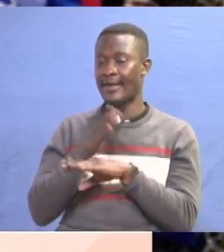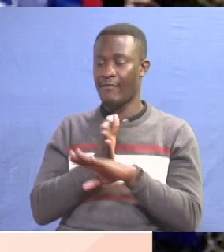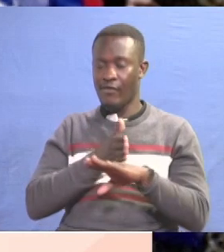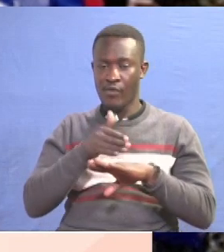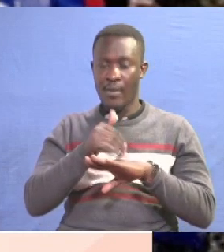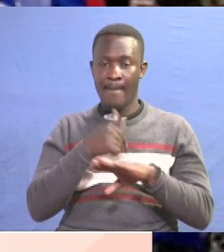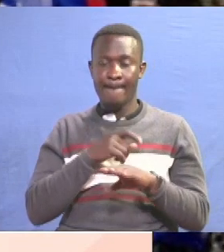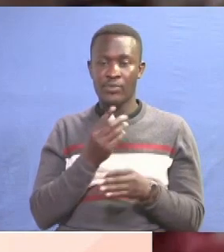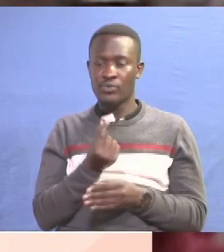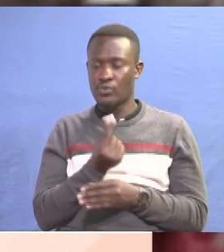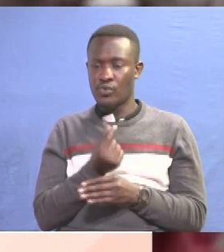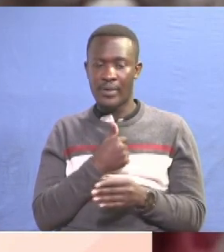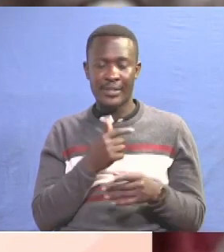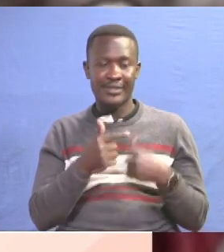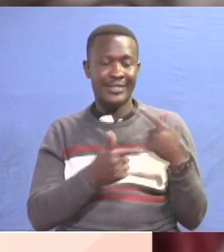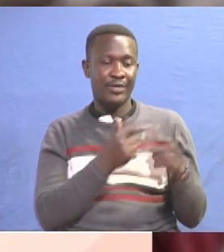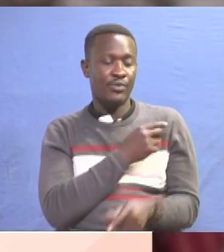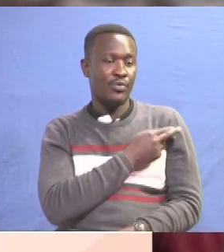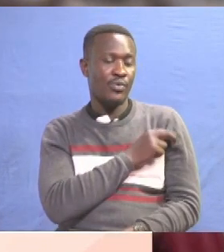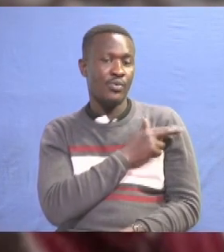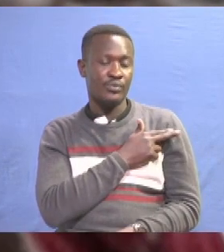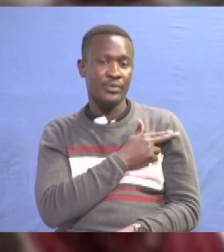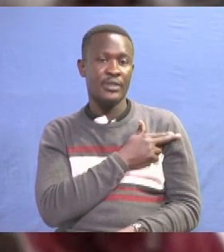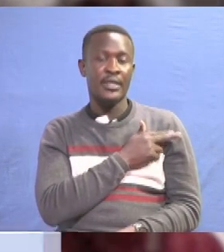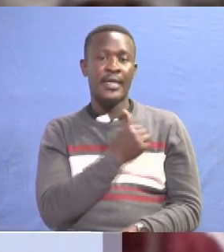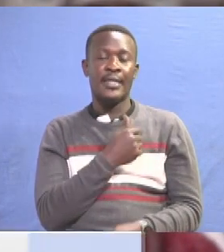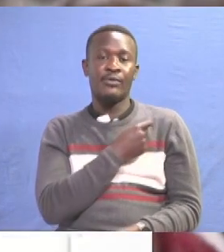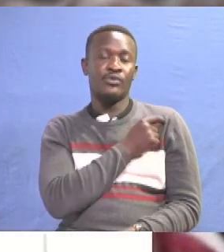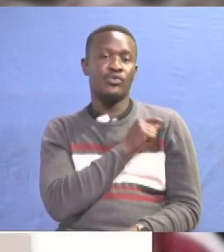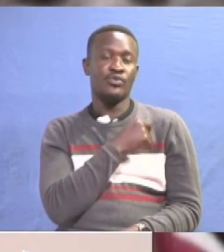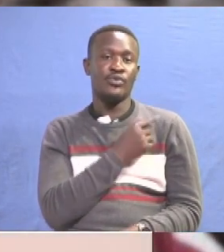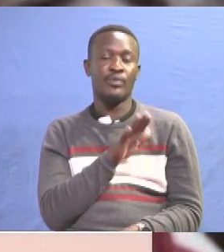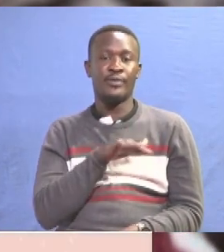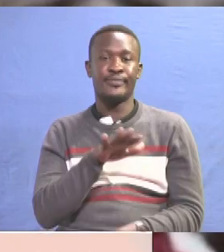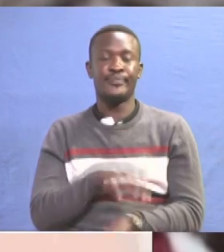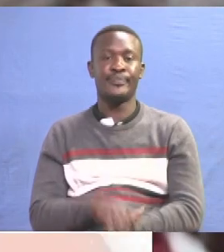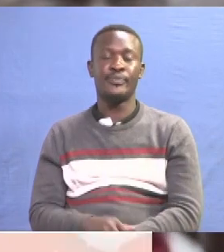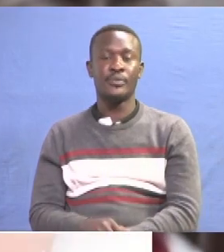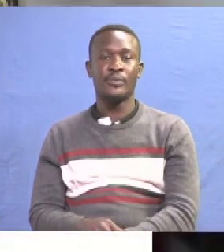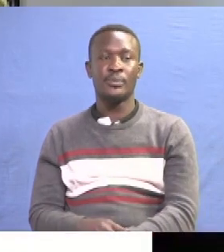majeruhi madogo wakikimbizwa katika kliniki ya matibabu ya eneo hilo.